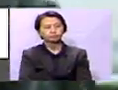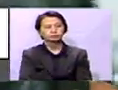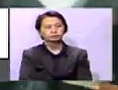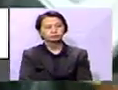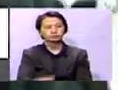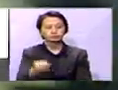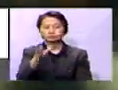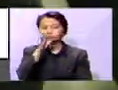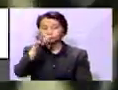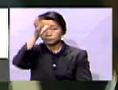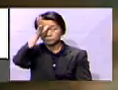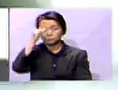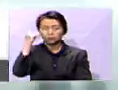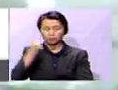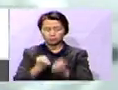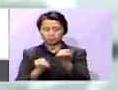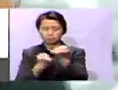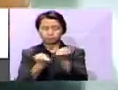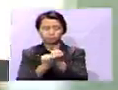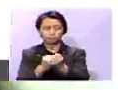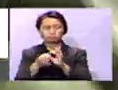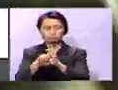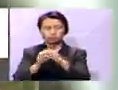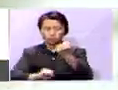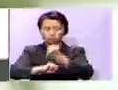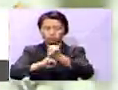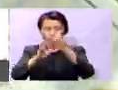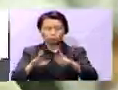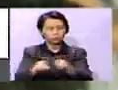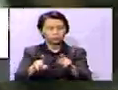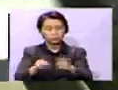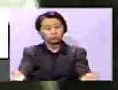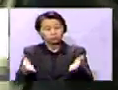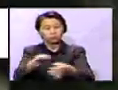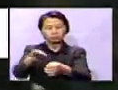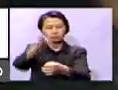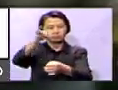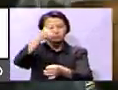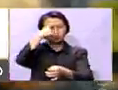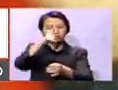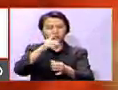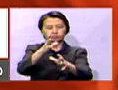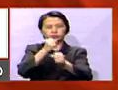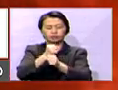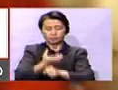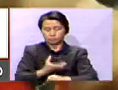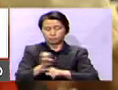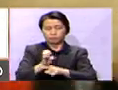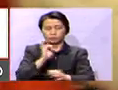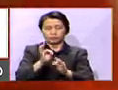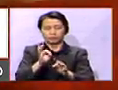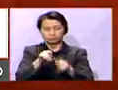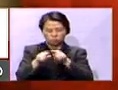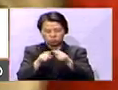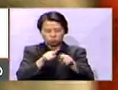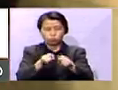Selain ibu bapa yang menjadi tulang belakang kejayaannya, sokongan padu penyokong juga nyata menaikkan lagi semangat Izwan untuk memburu emas walau berdepan saingan